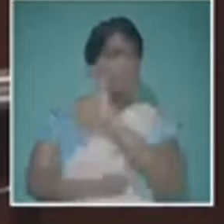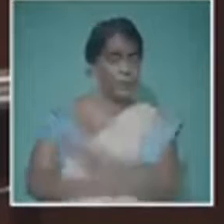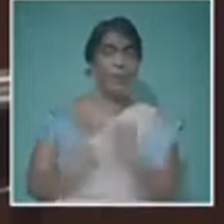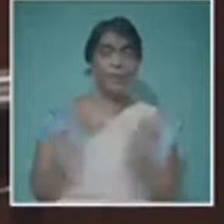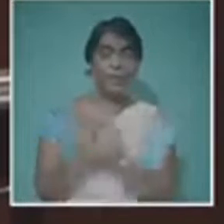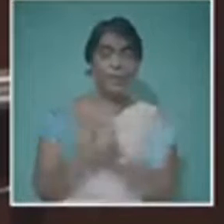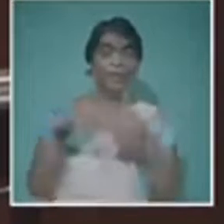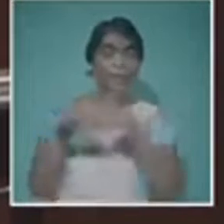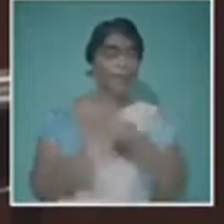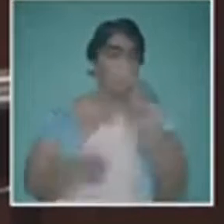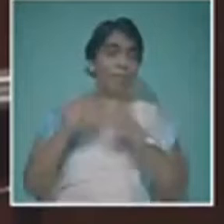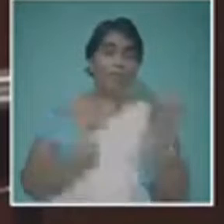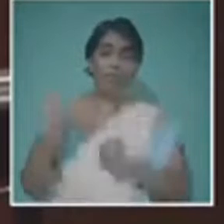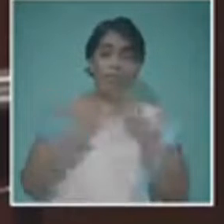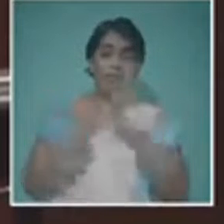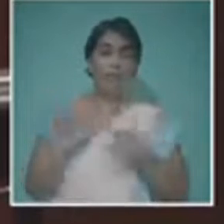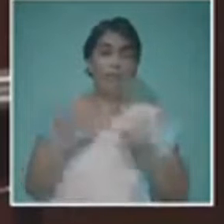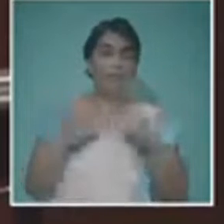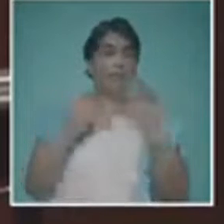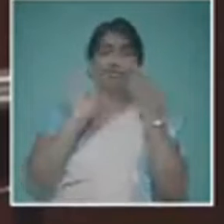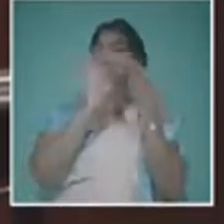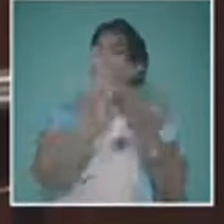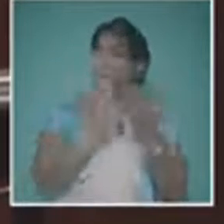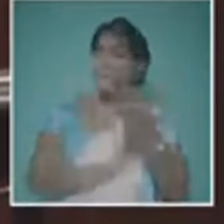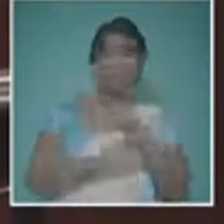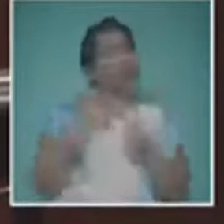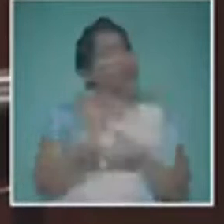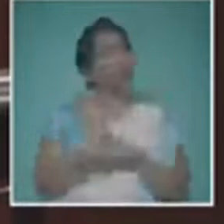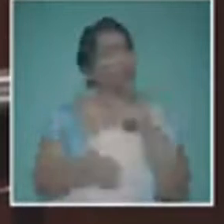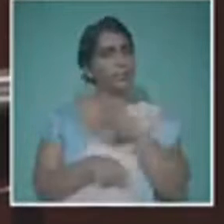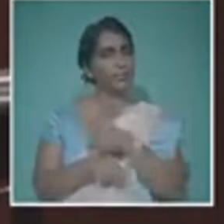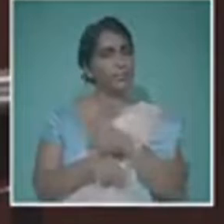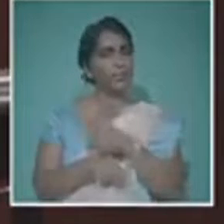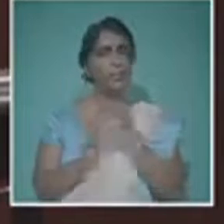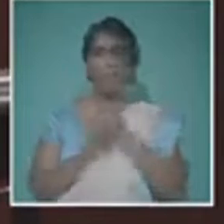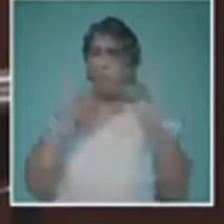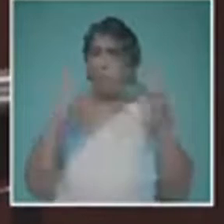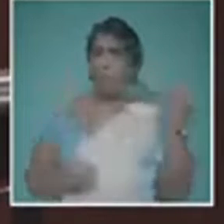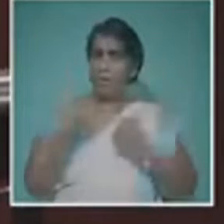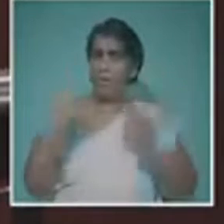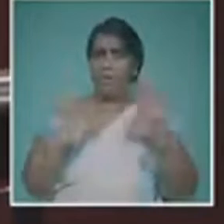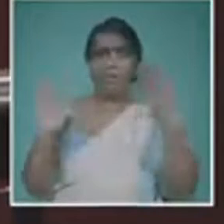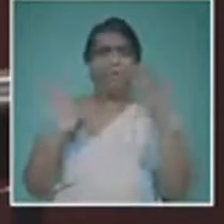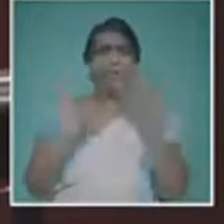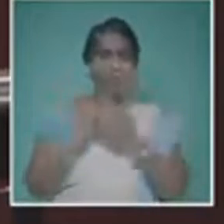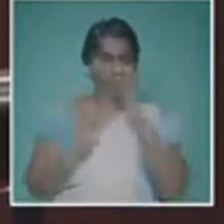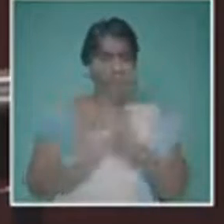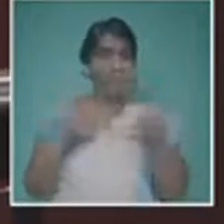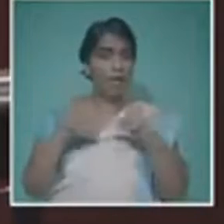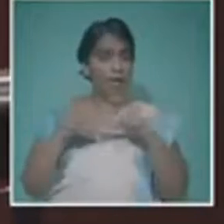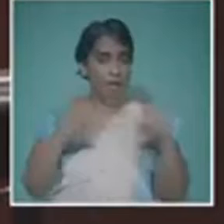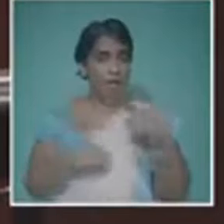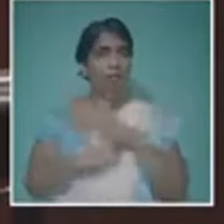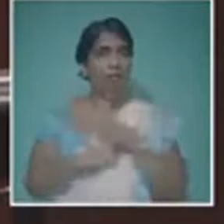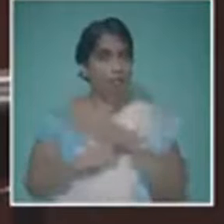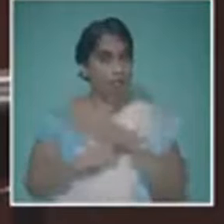காட்டுகின்றார்கள். குத்தகைக்கு எடுத்த உரிமை பத்திரங்களை, வாகனங்களை காட்டி இவ்வளவுக்கு கேட்டிருக்கின்றார் என்று சொன்னால் அதிகாரிகள் எப்படி